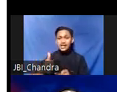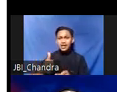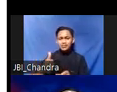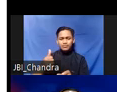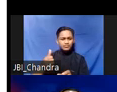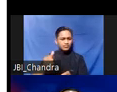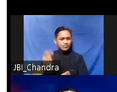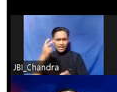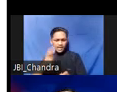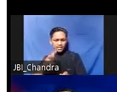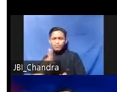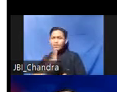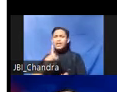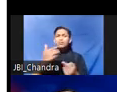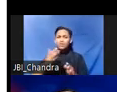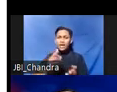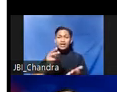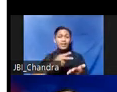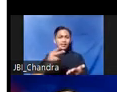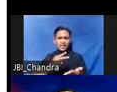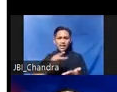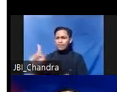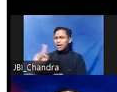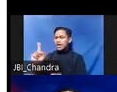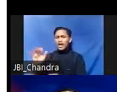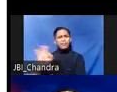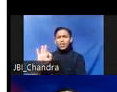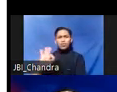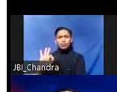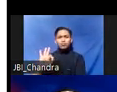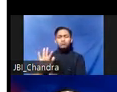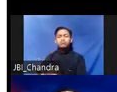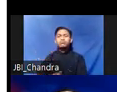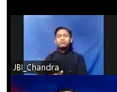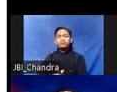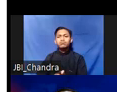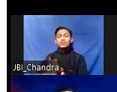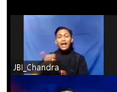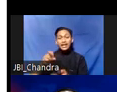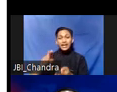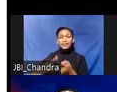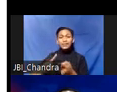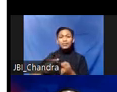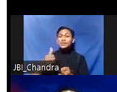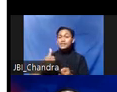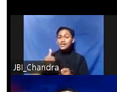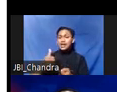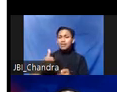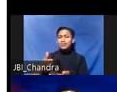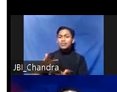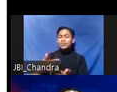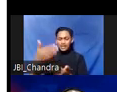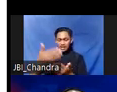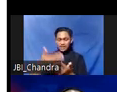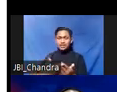yang belum Nanti dengan begitu nanti teman-teman lebih tertata ya ataupun terlebih manajemen dalam mengatur